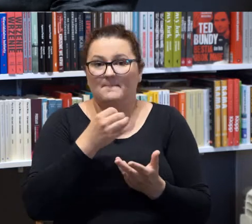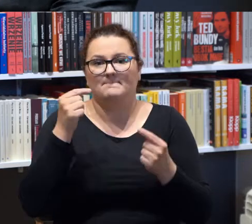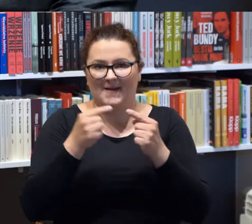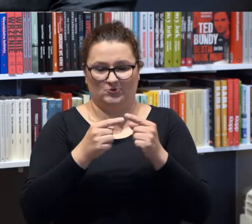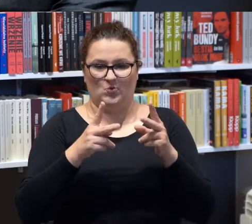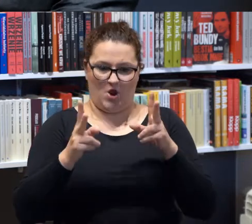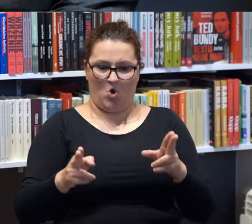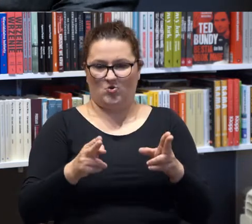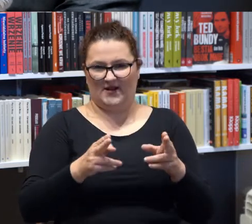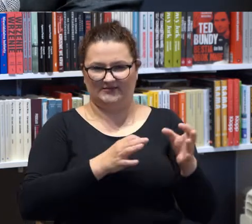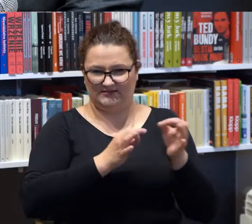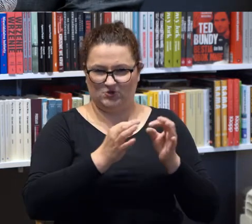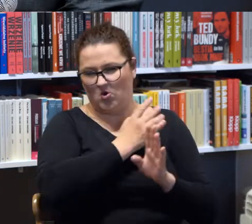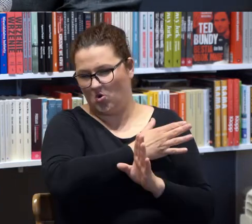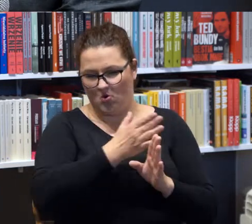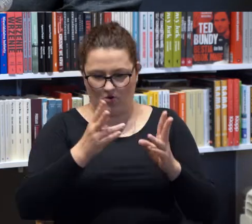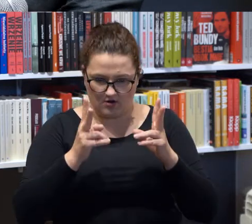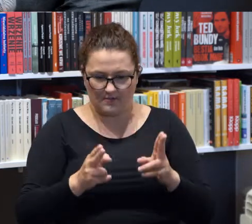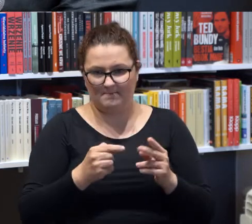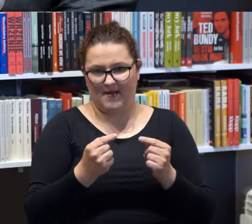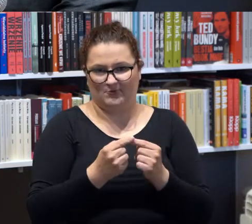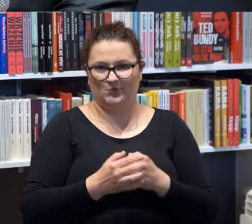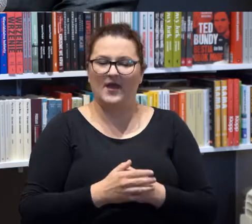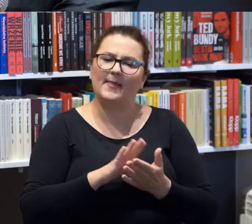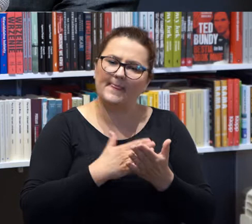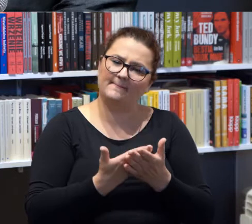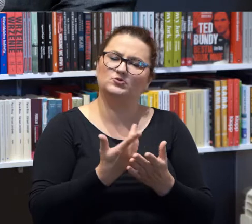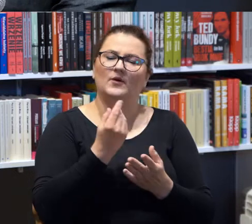podam przykład, żebyśmy mieli taką podkładkę. Pojęcie rodziny.